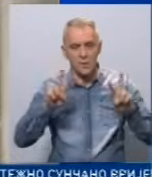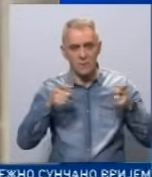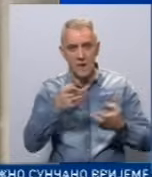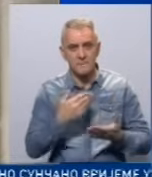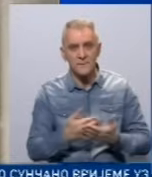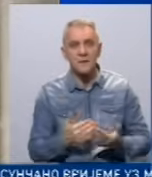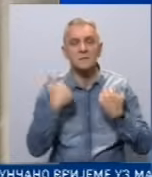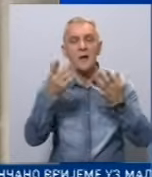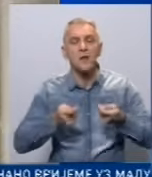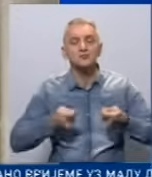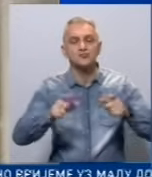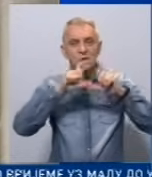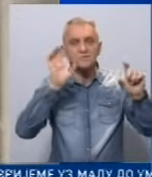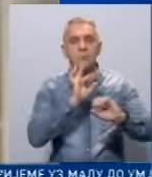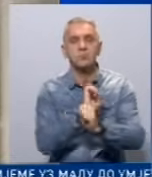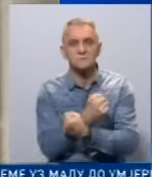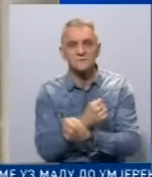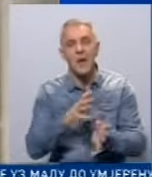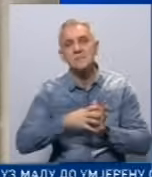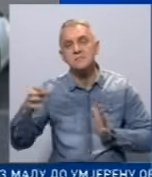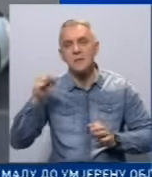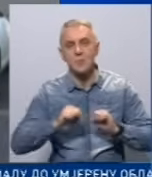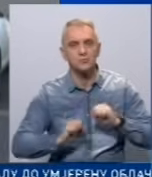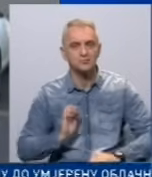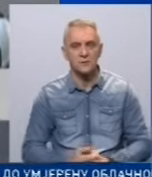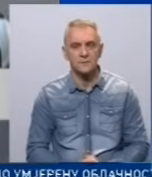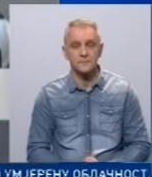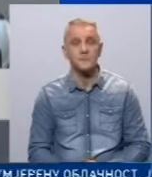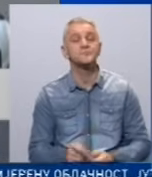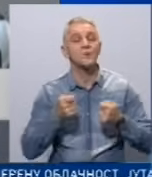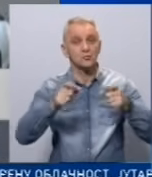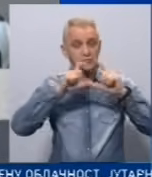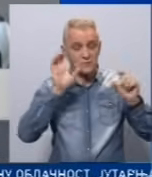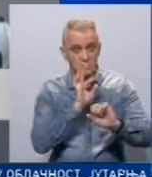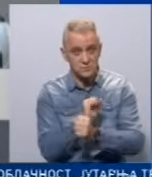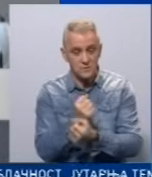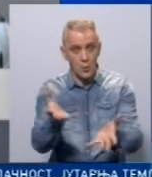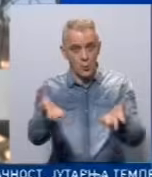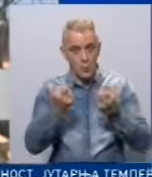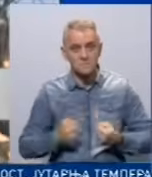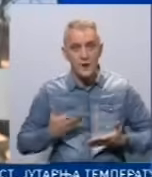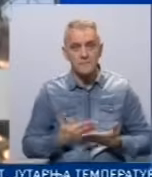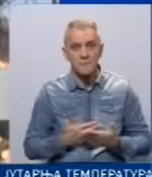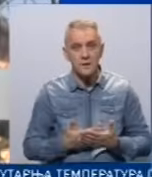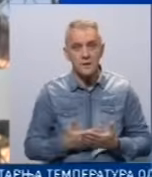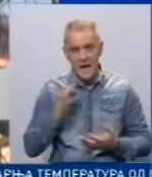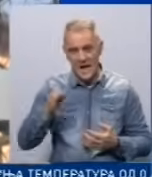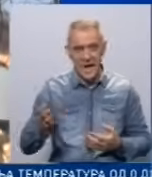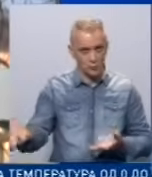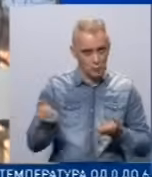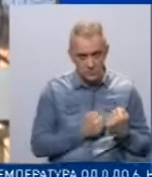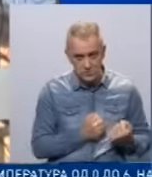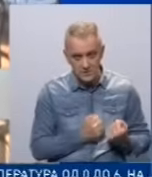predmet ustupljen tužilaštvu Bosne i Hercegovine na dalje postupanje. I upravo tužilaštvo BiH preuzima predmet od kantonalnog